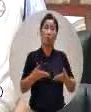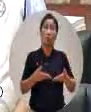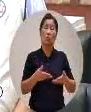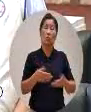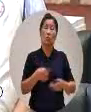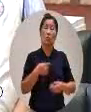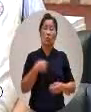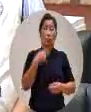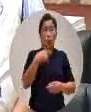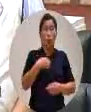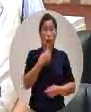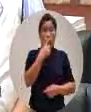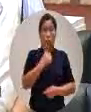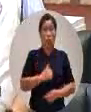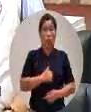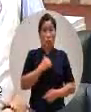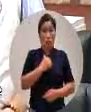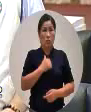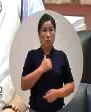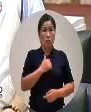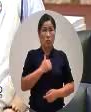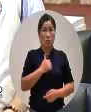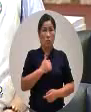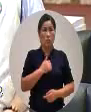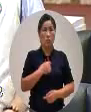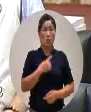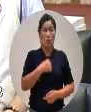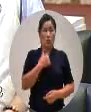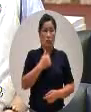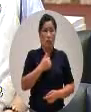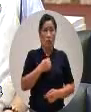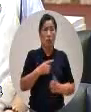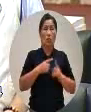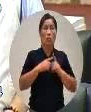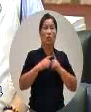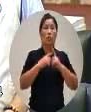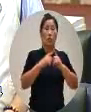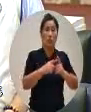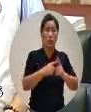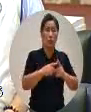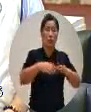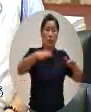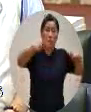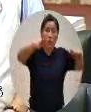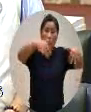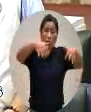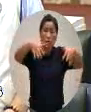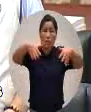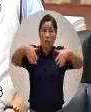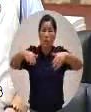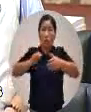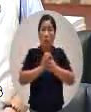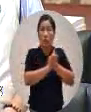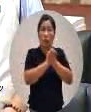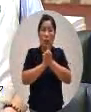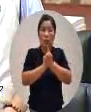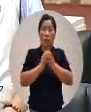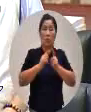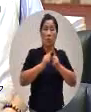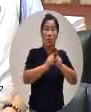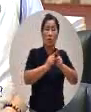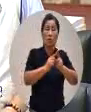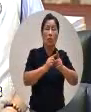我這樣屬於就是他們找幾個朋友去KTV消費